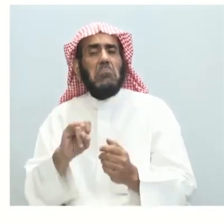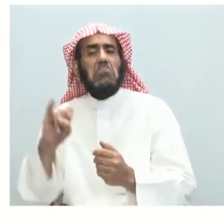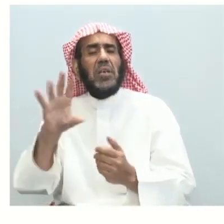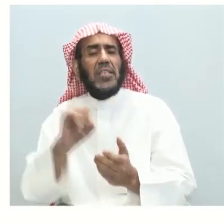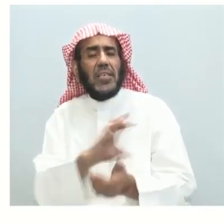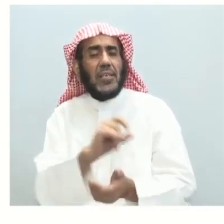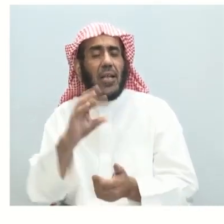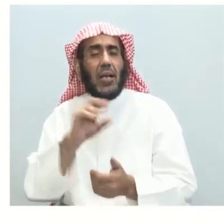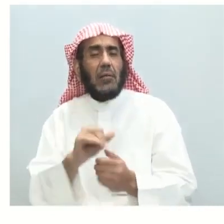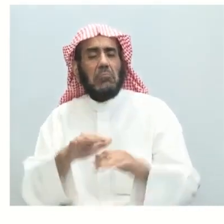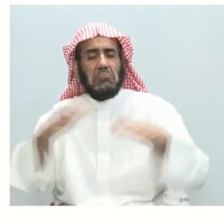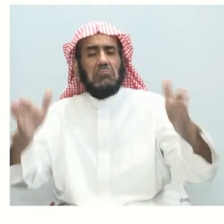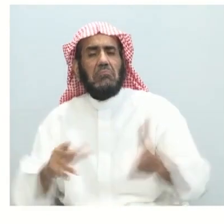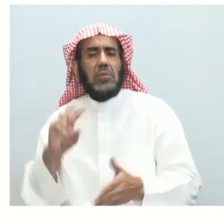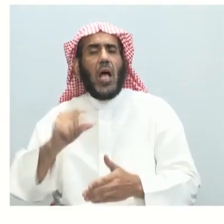طاوله